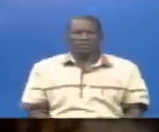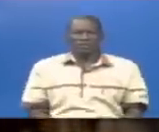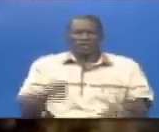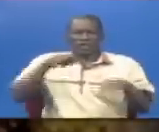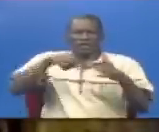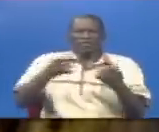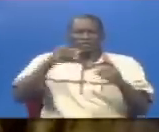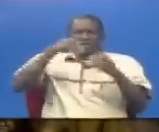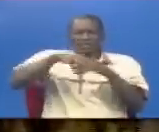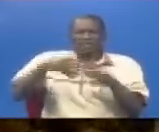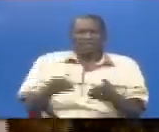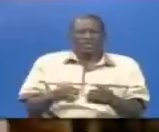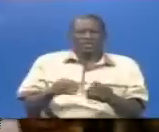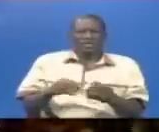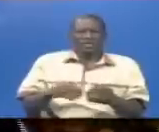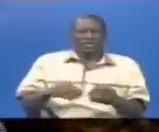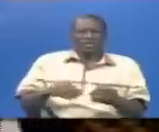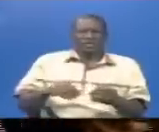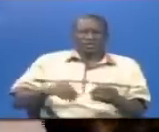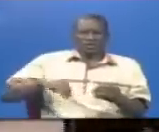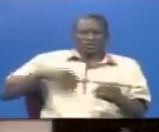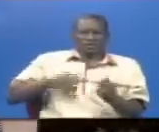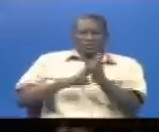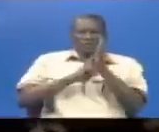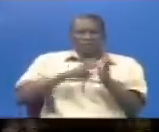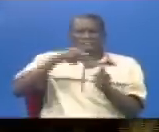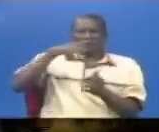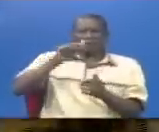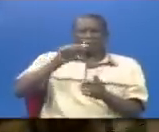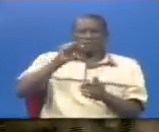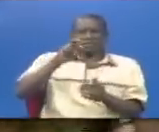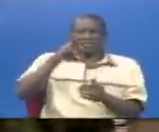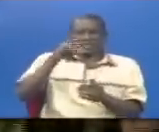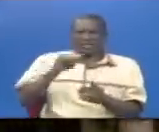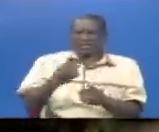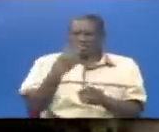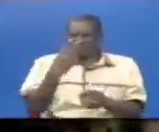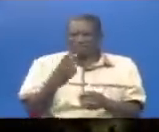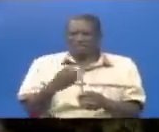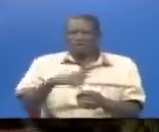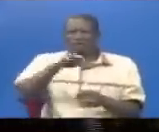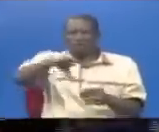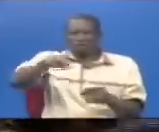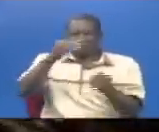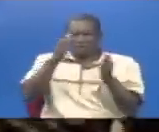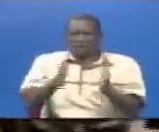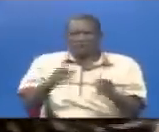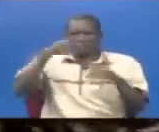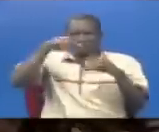pale ndani. Mwakilishi wa kike kaunti ya Nairobi, Esther Pasaris, ndiye ameonekana akienda kumchukua kule